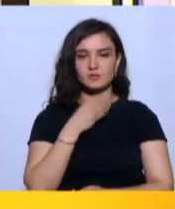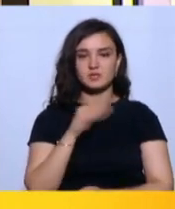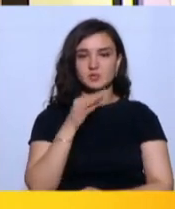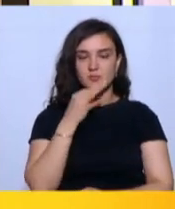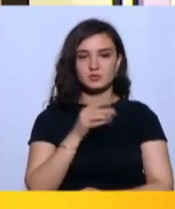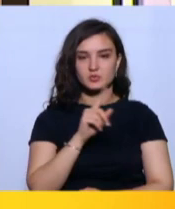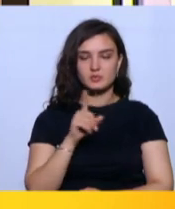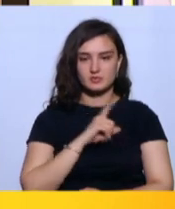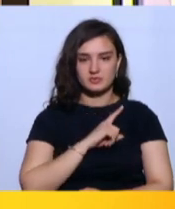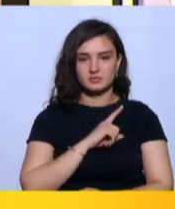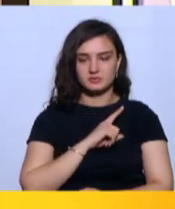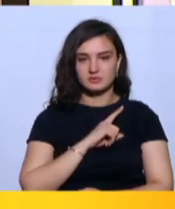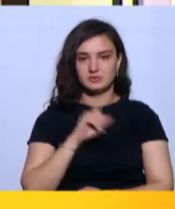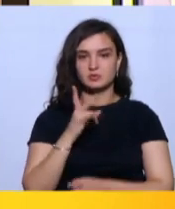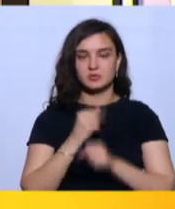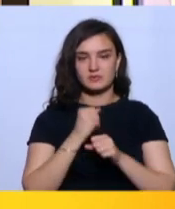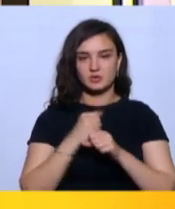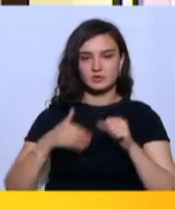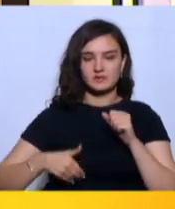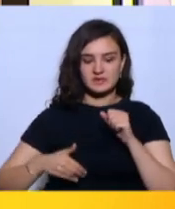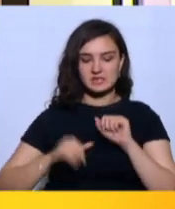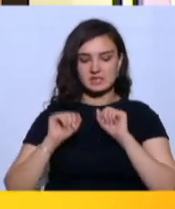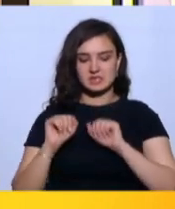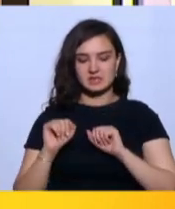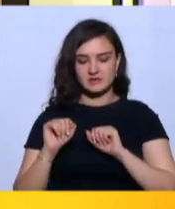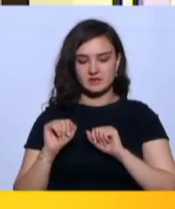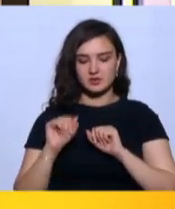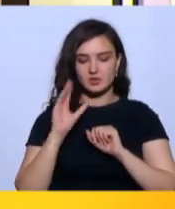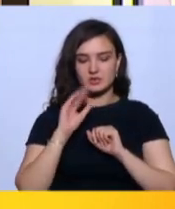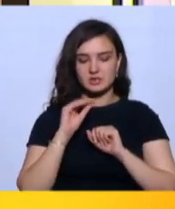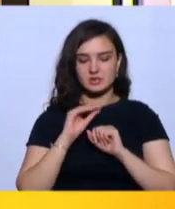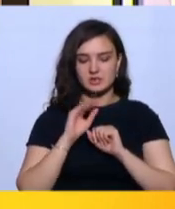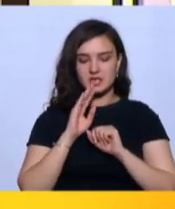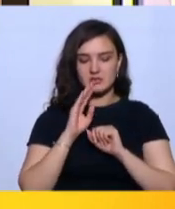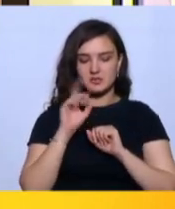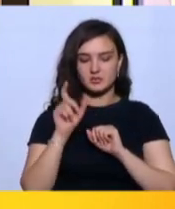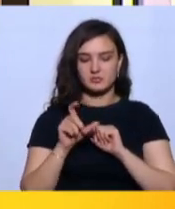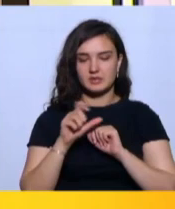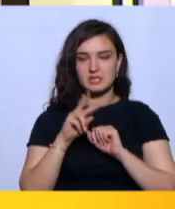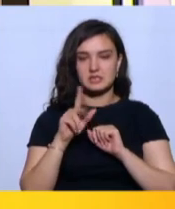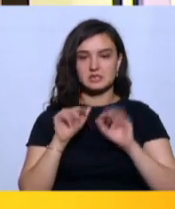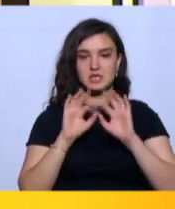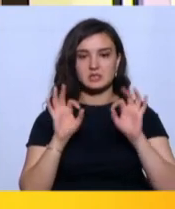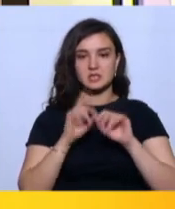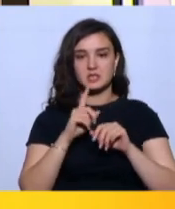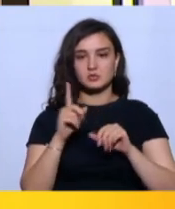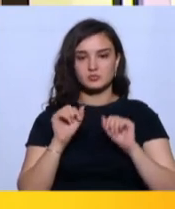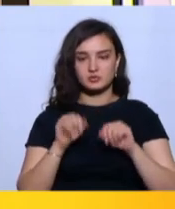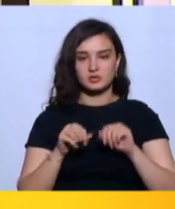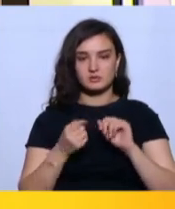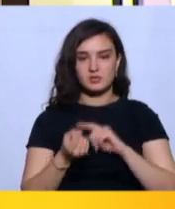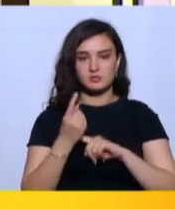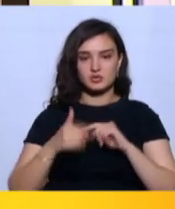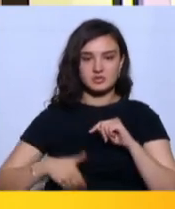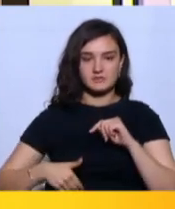რომ ელოდებიან, რა უნდა გავაკეთოთ ღვიძლის დასაცავად. როდესაც ქალბატონმა ელზამ ახსნა, რატომ შეიძლება აღმოჩნდეს